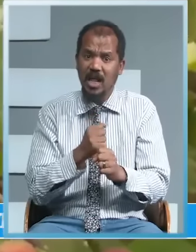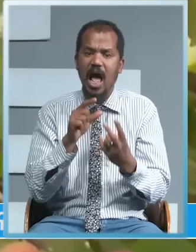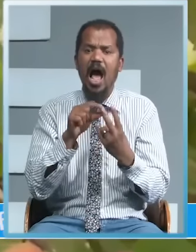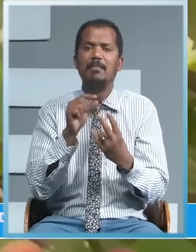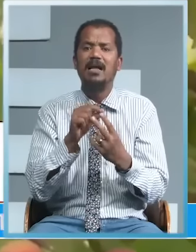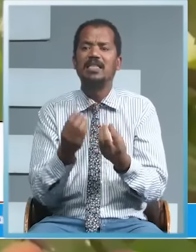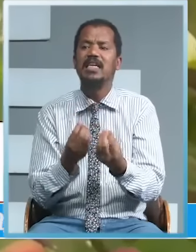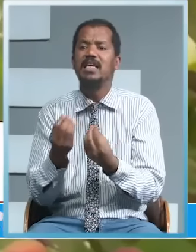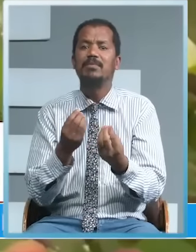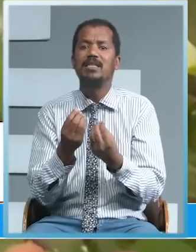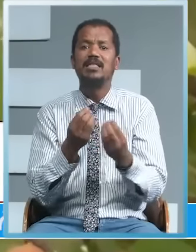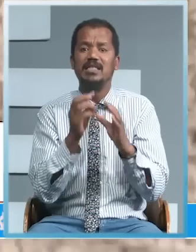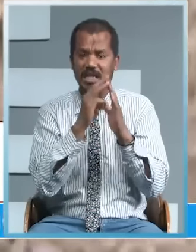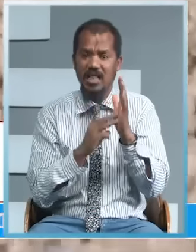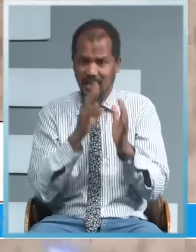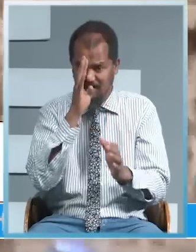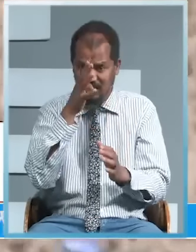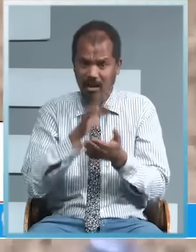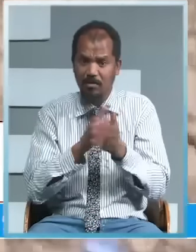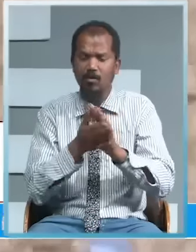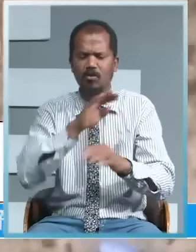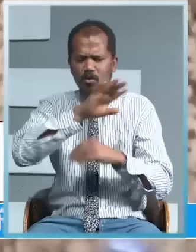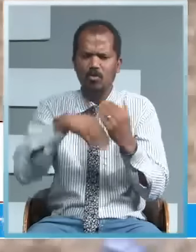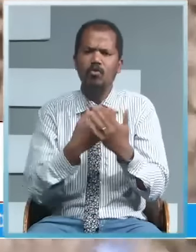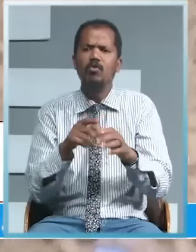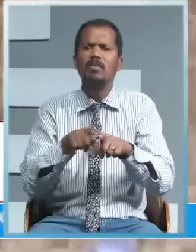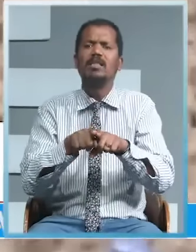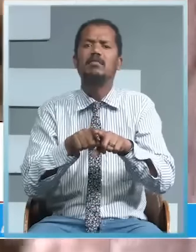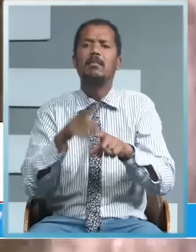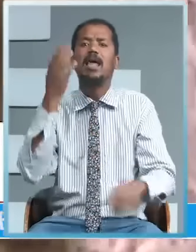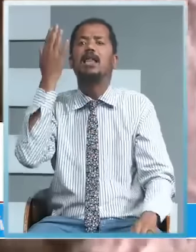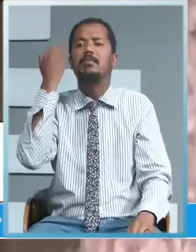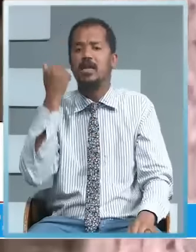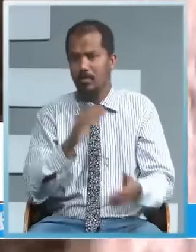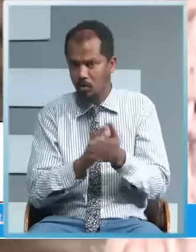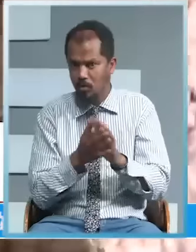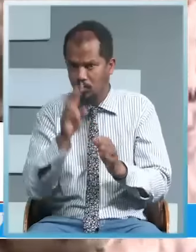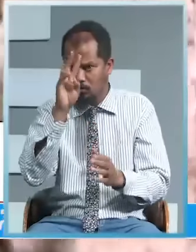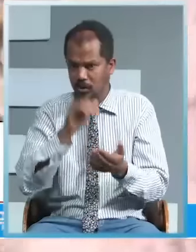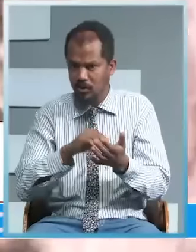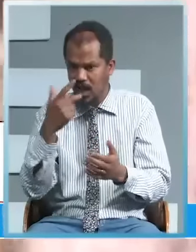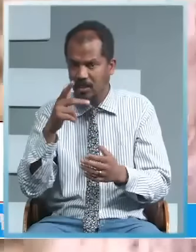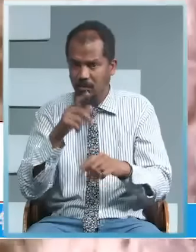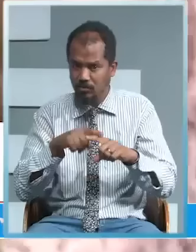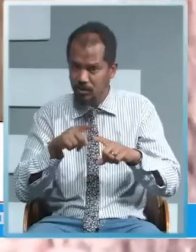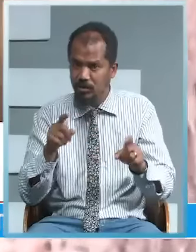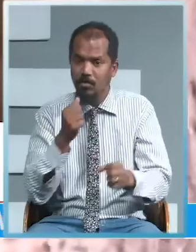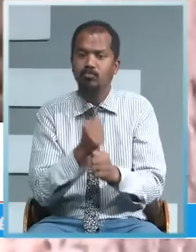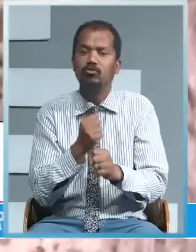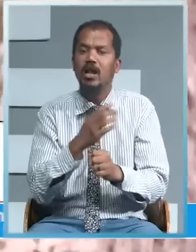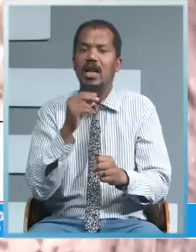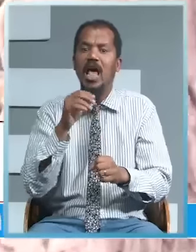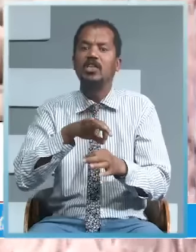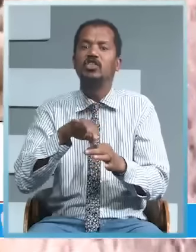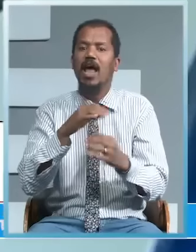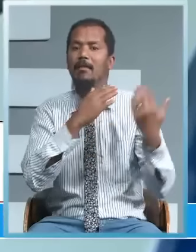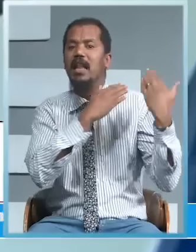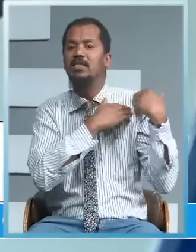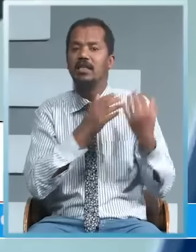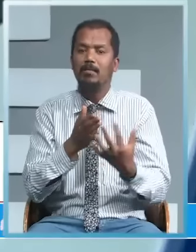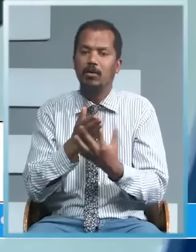አማራጭ የግብይት ስርዓትን የፈጠረ በመሆኑ ሁሉም የተስማማበት የነበረ ቢሆንም 2013 ላይ ግን በቡናና ሻይ ባለስልጣን